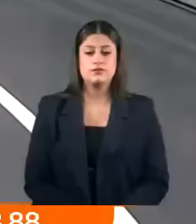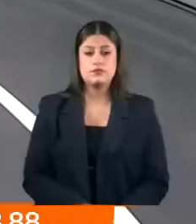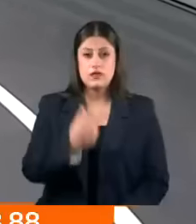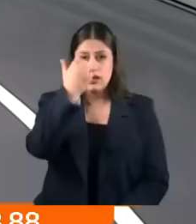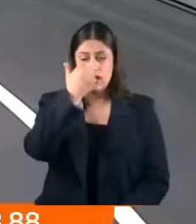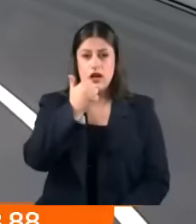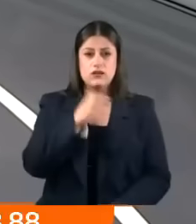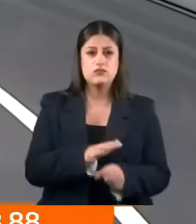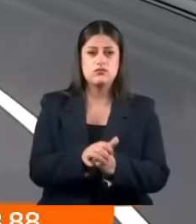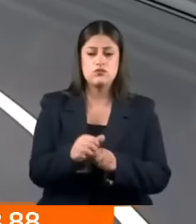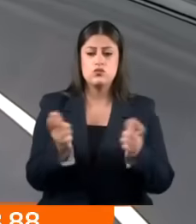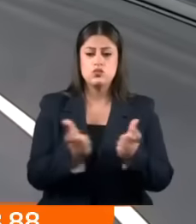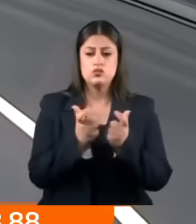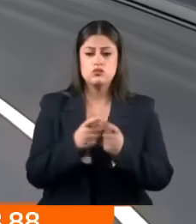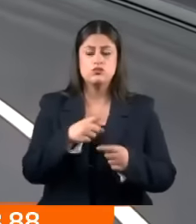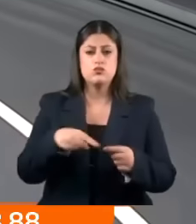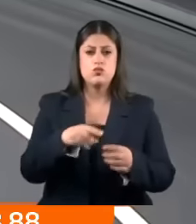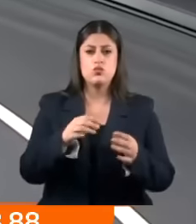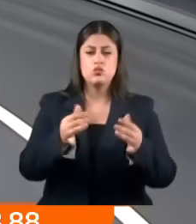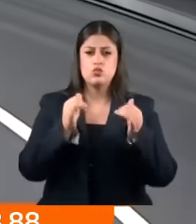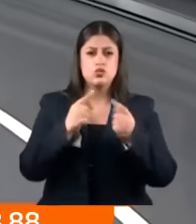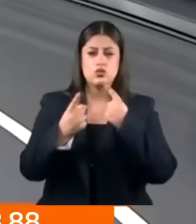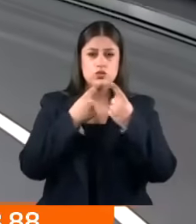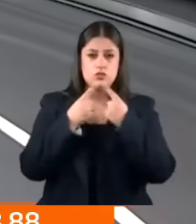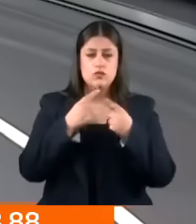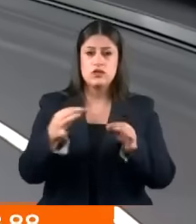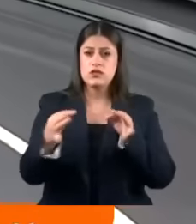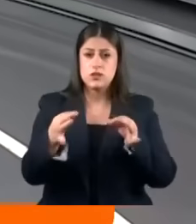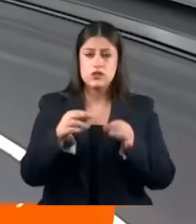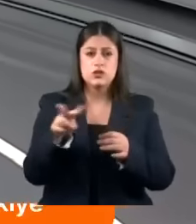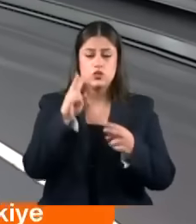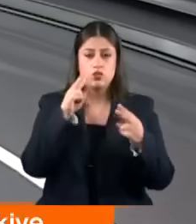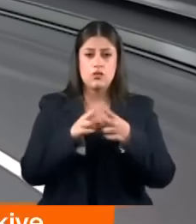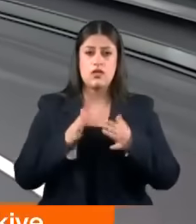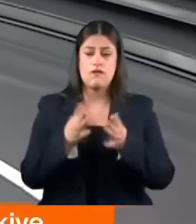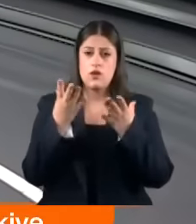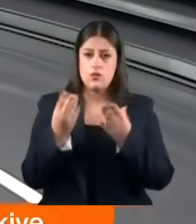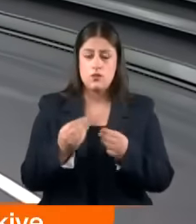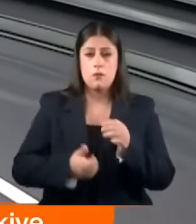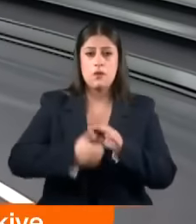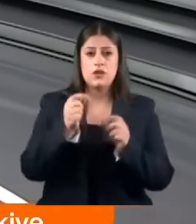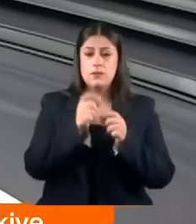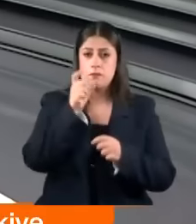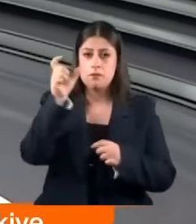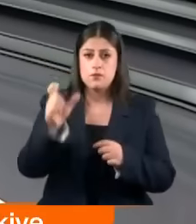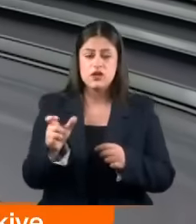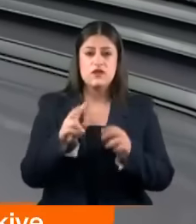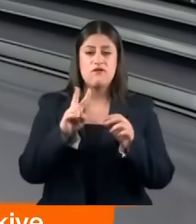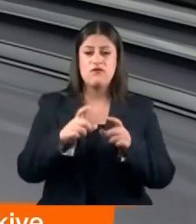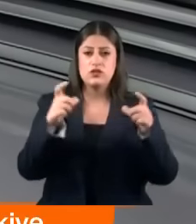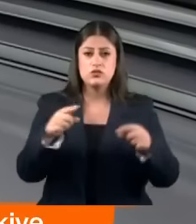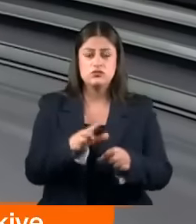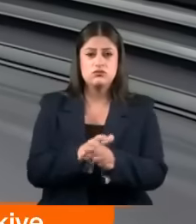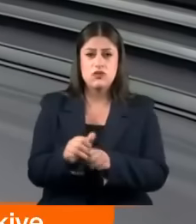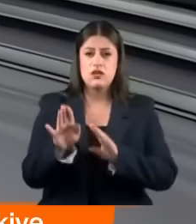Gazze kasabı kongredeki skandal konuşmasının ardından temaslarını ikili görüşmelerle devam etti. Başkan Biden Washington'un soykırımı destekleyen